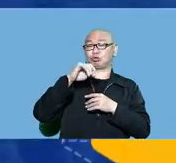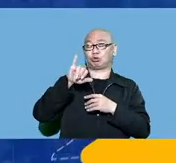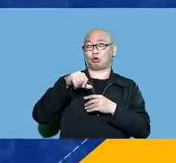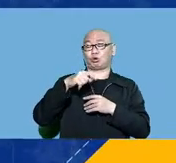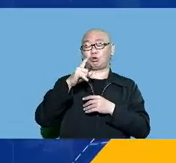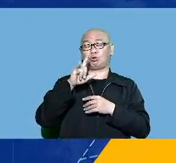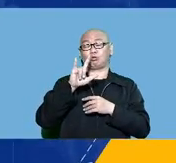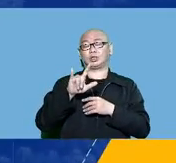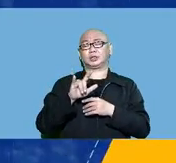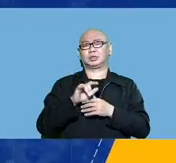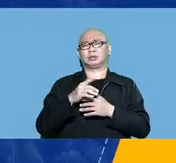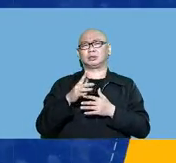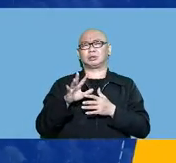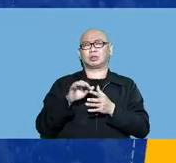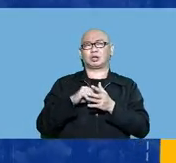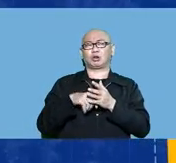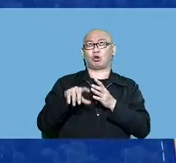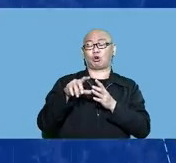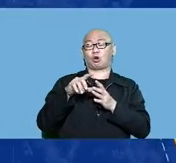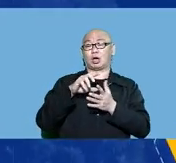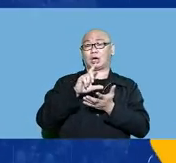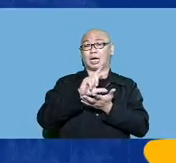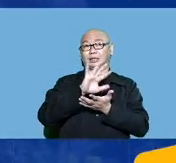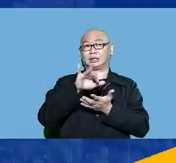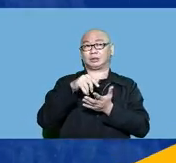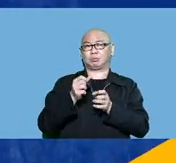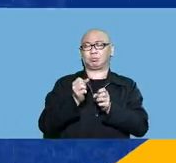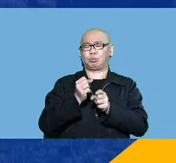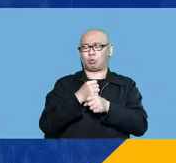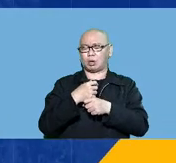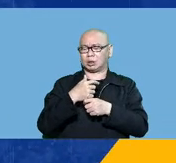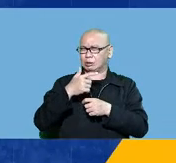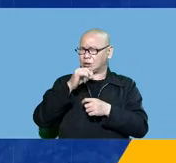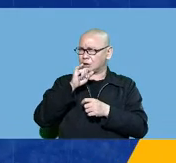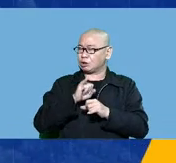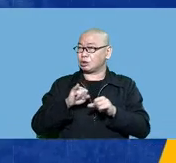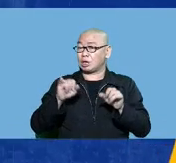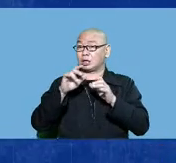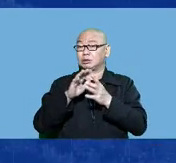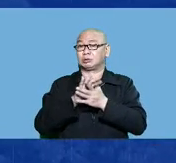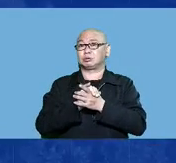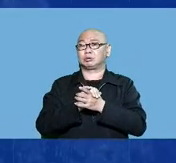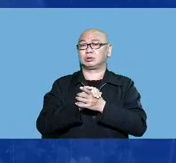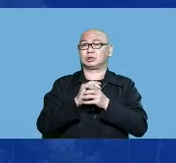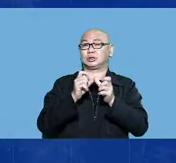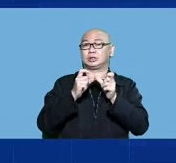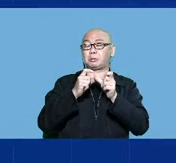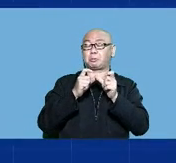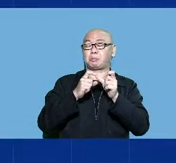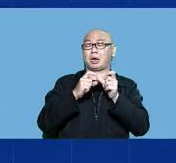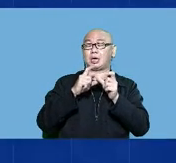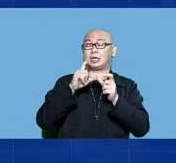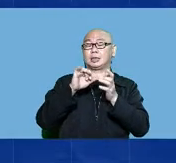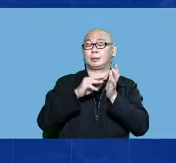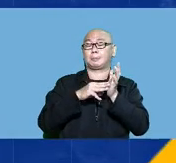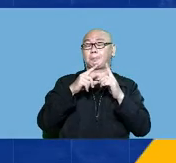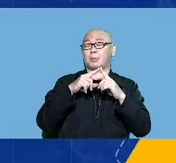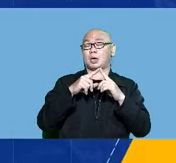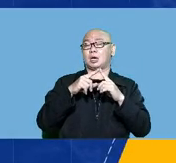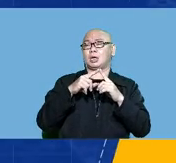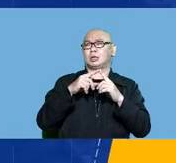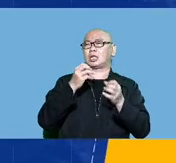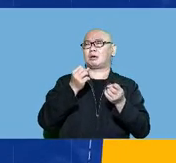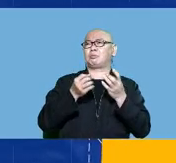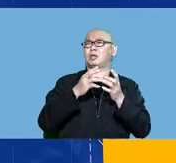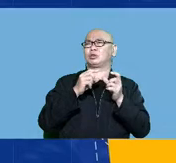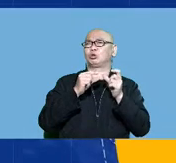lokasi-lokasi yang dibuat demikian indah di Simpang Lima, di Taman Supeno, di